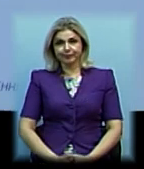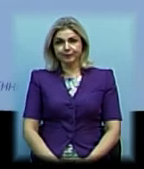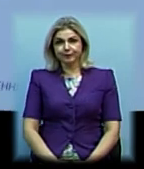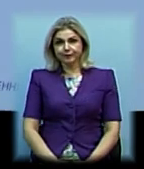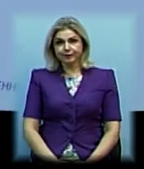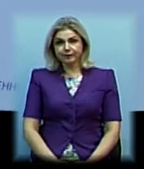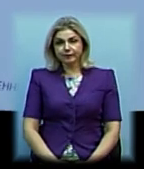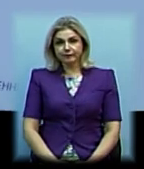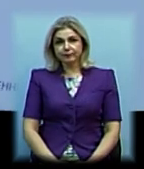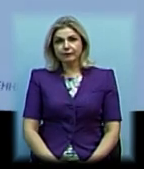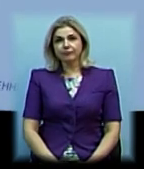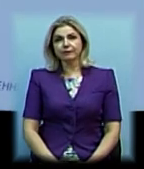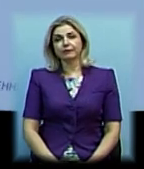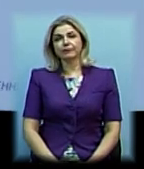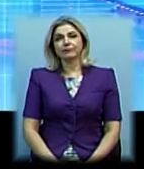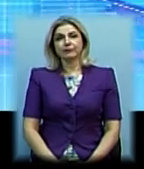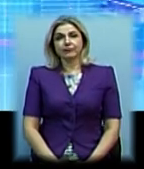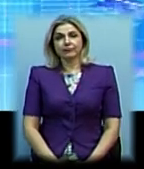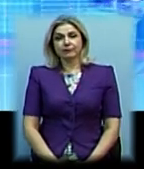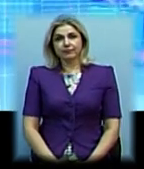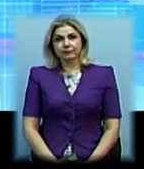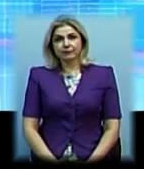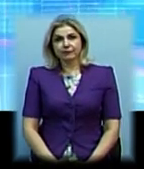Заворотній, телевізійні новини Миколаївщини.